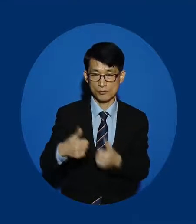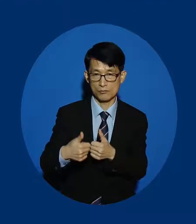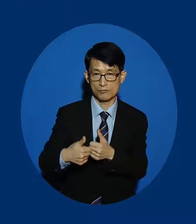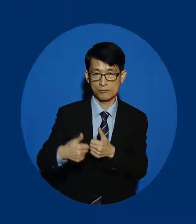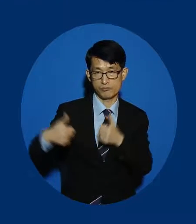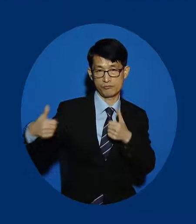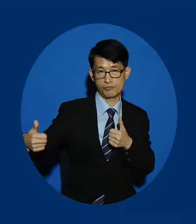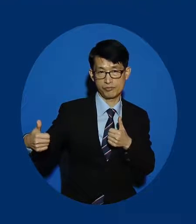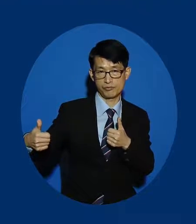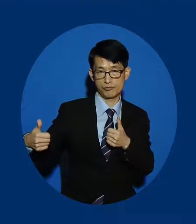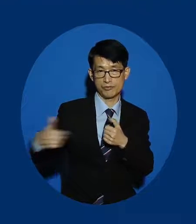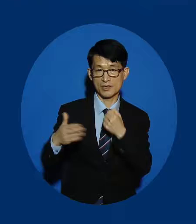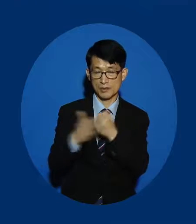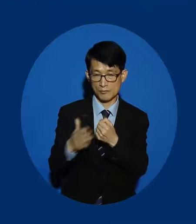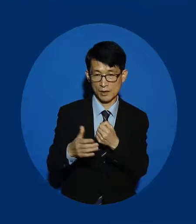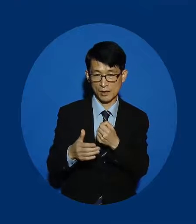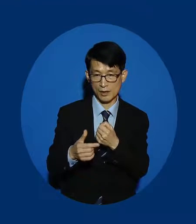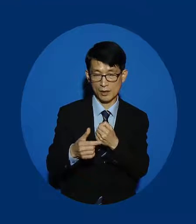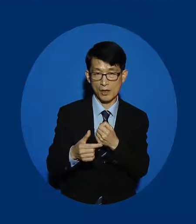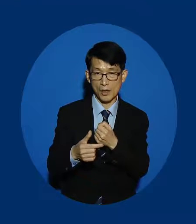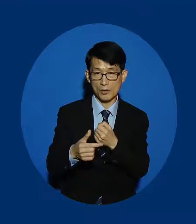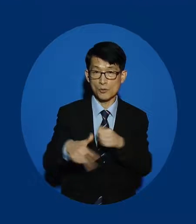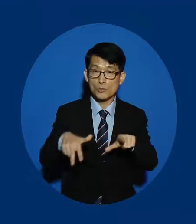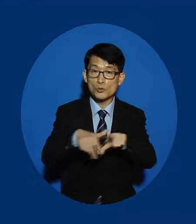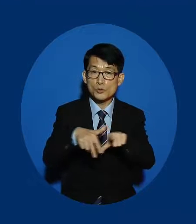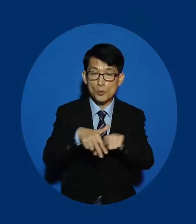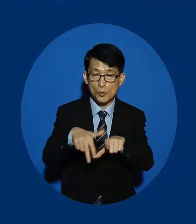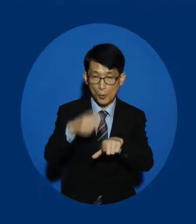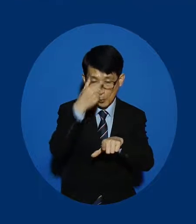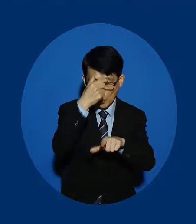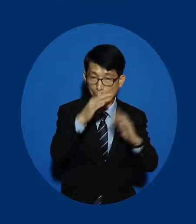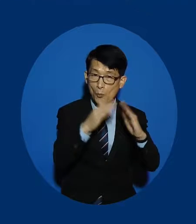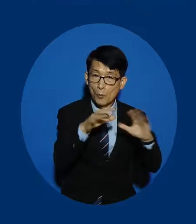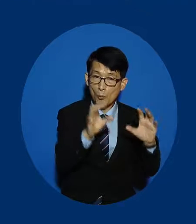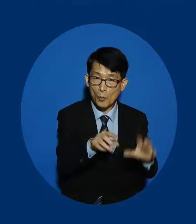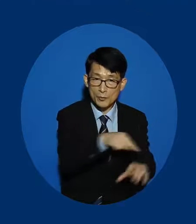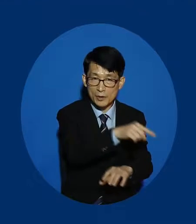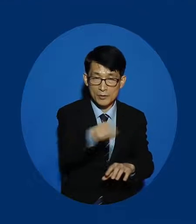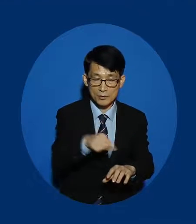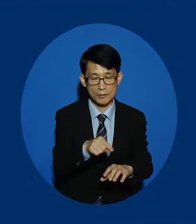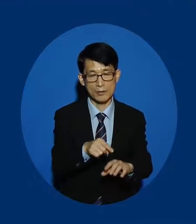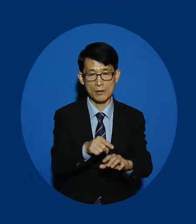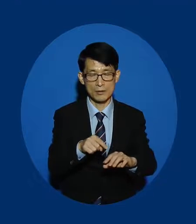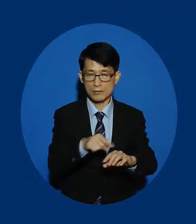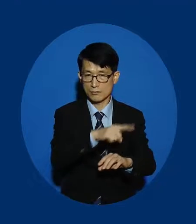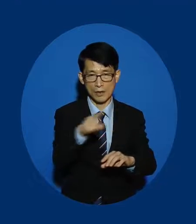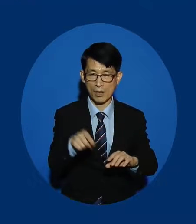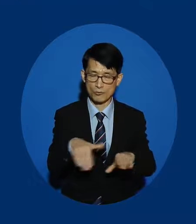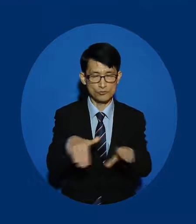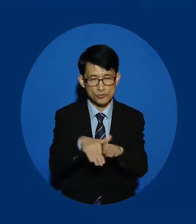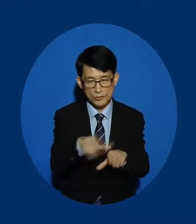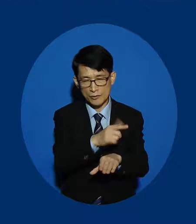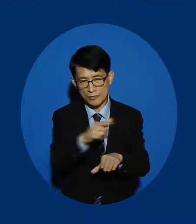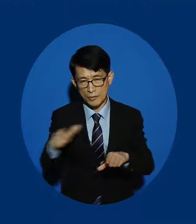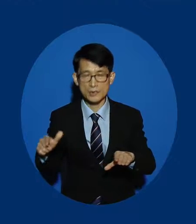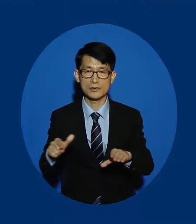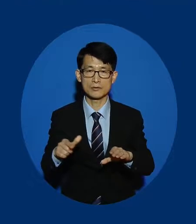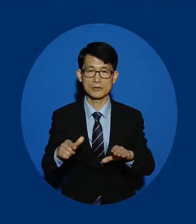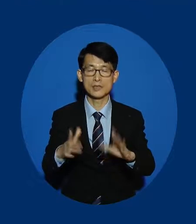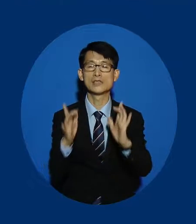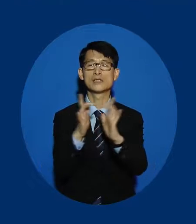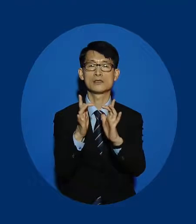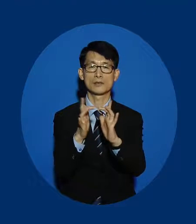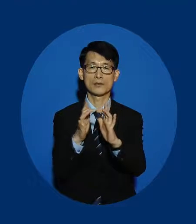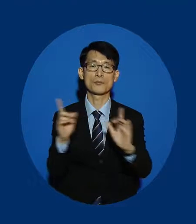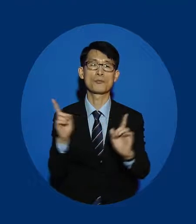하잖아요. 그래서 거리두기 때문에 이 종교 생활이라든가 문화, 여가 모든 게 이 온라인으로 좀 전환이 됐고,